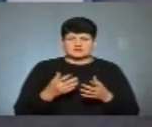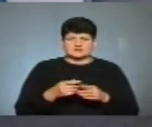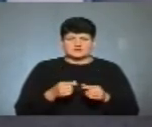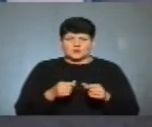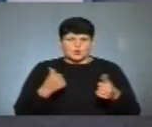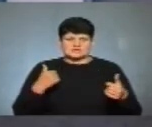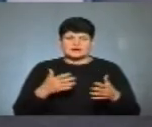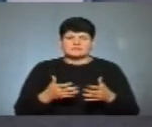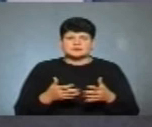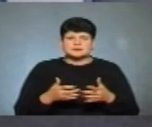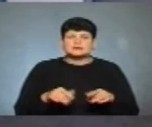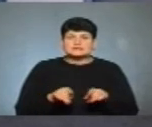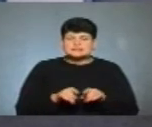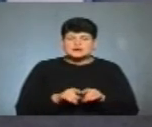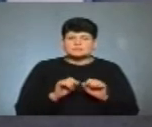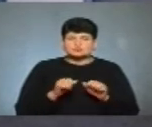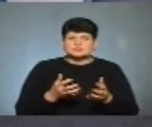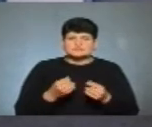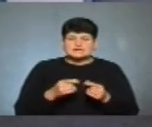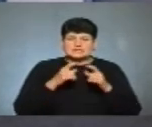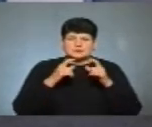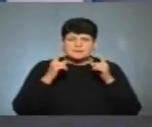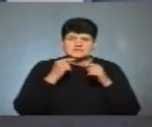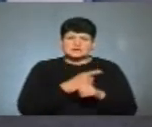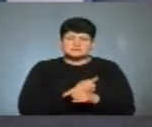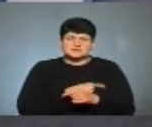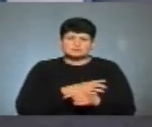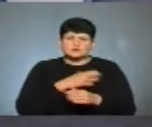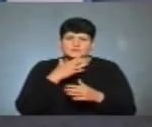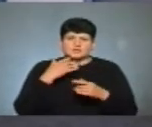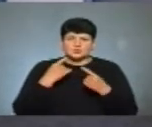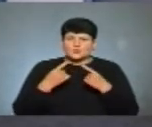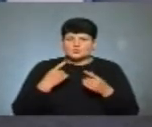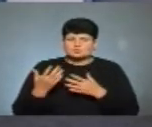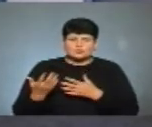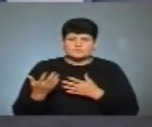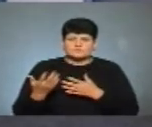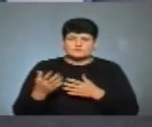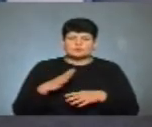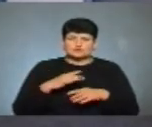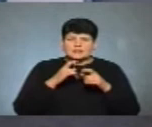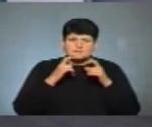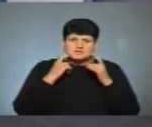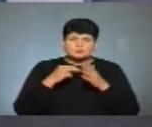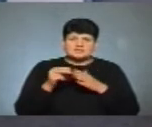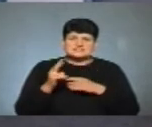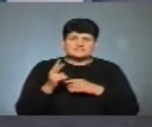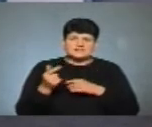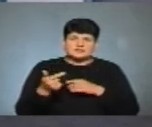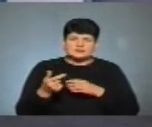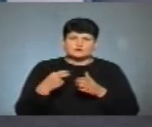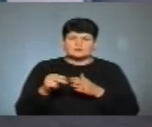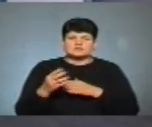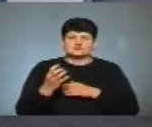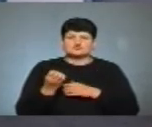розриви. Ну, так само взяти ті самі маски медичні, про які стільки було розмов. Були маски, куплялися за 2 гривні, куплялися